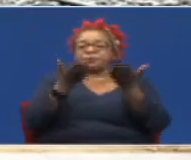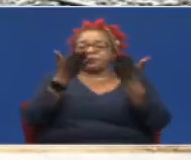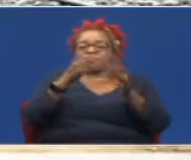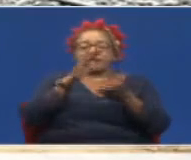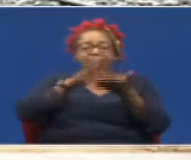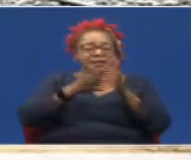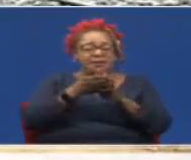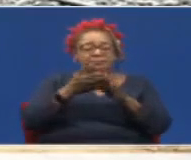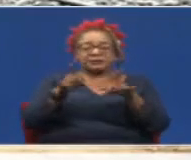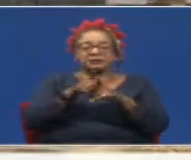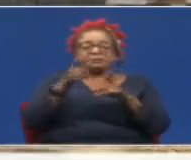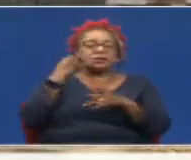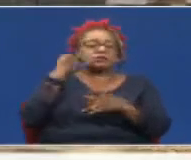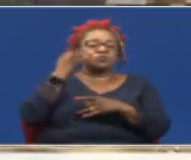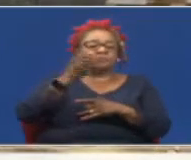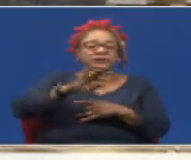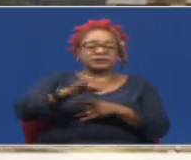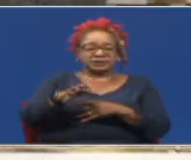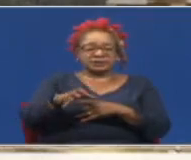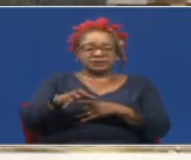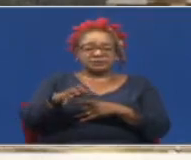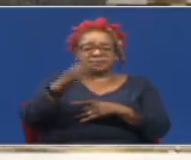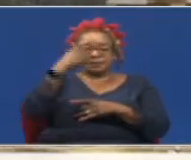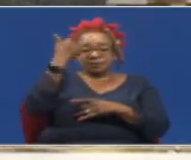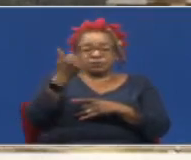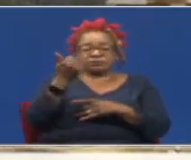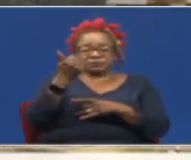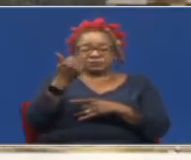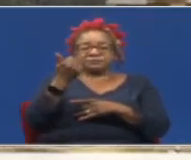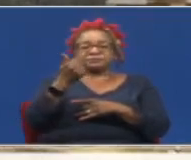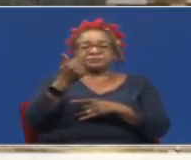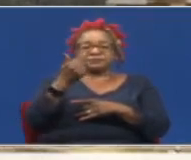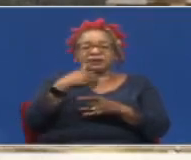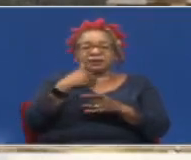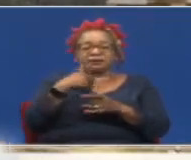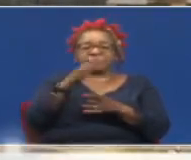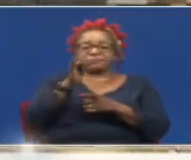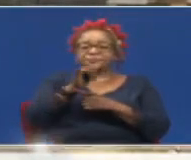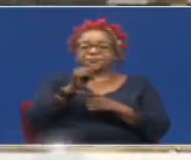city ya Nakuru. Cause it really attract many people, or even tourists.